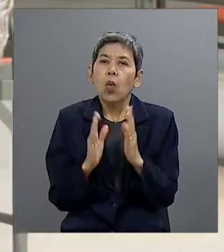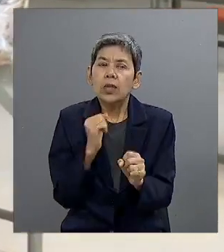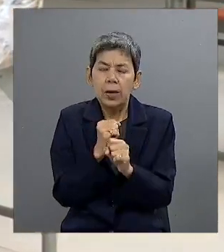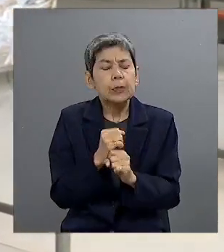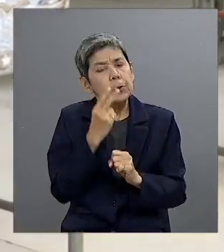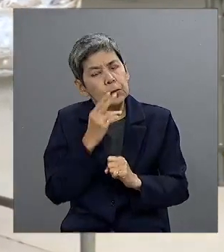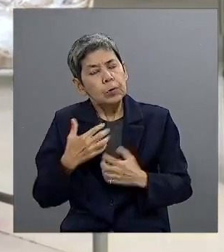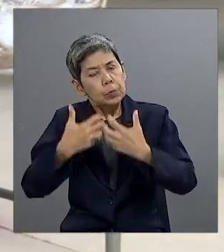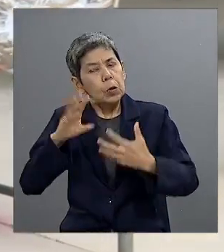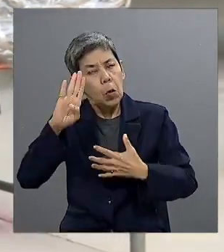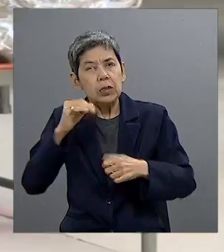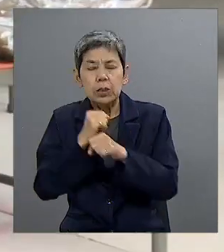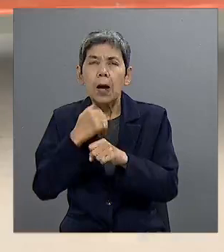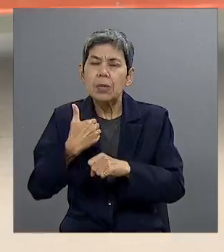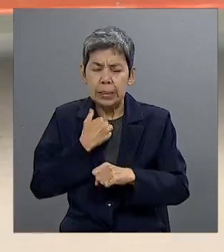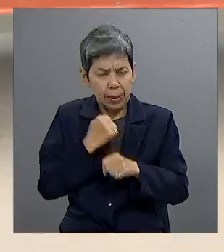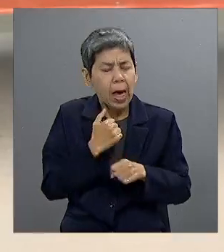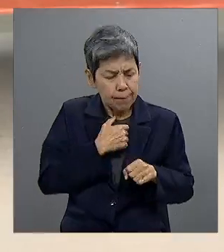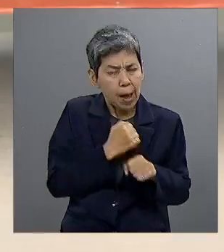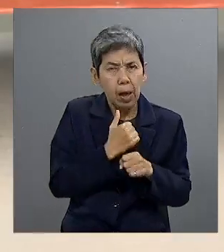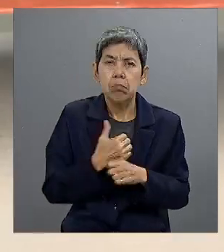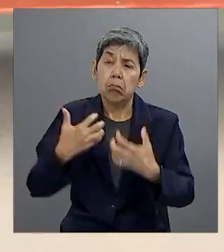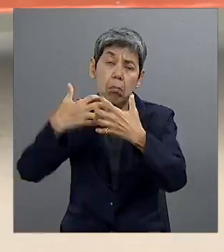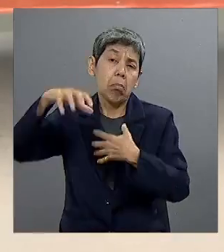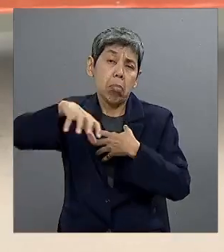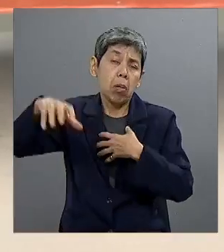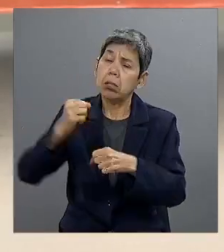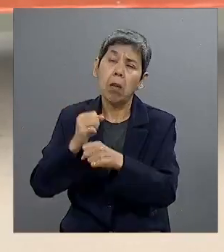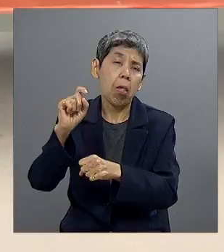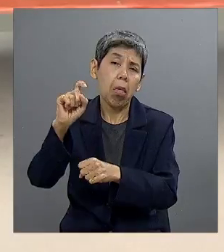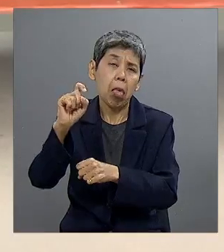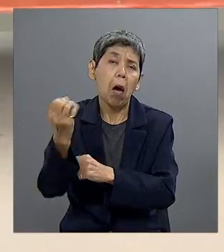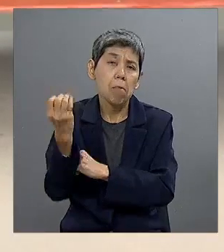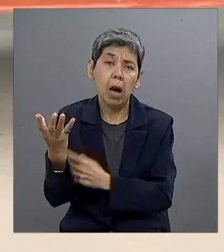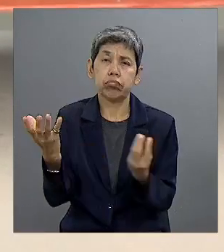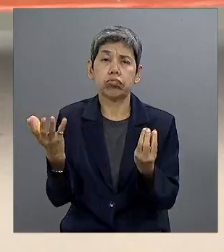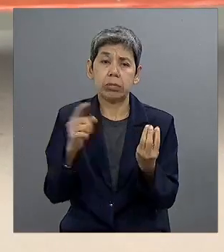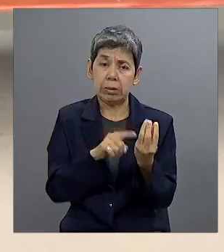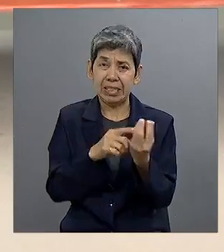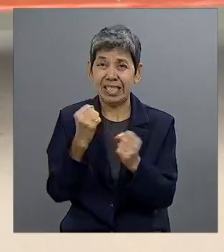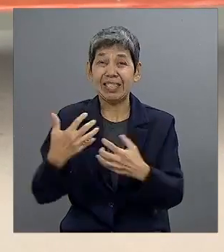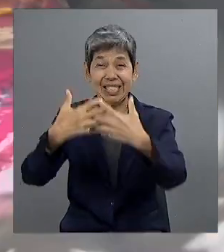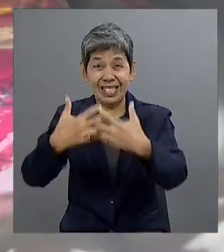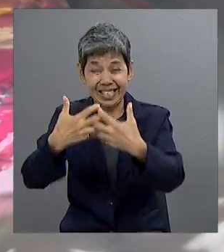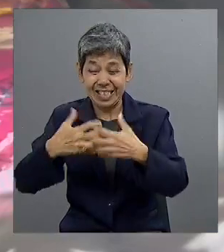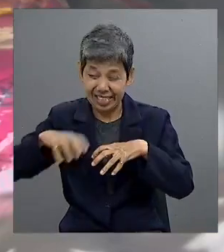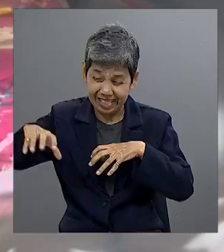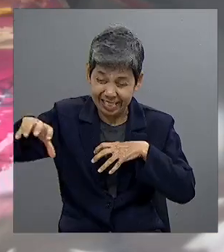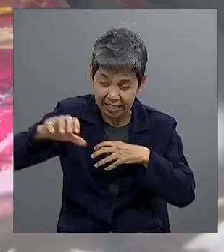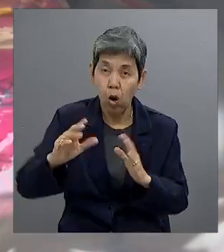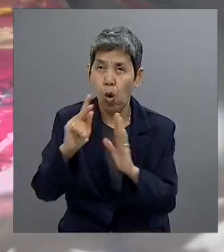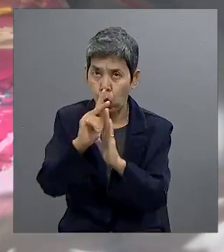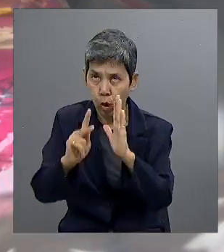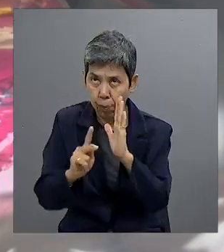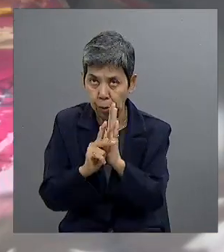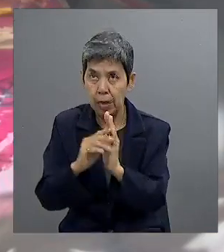มีบางโรงงานที่มีศักยภาพทำได้แต่ส่วนใหญ่ทำไม่ได้ค่ะโดยเฉพาะโรงงานในนิคมอุตสาหกรรมที่ข้อกฎหมายจำกัดเอา